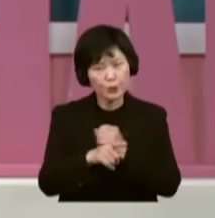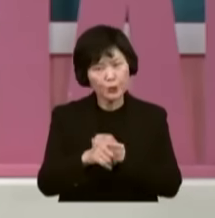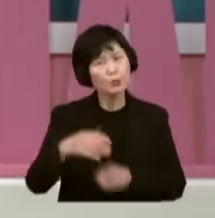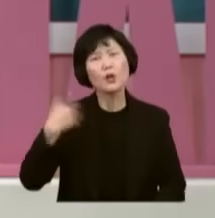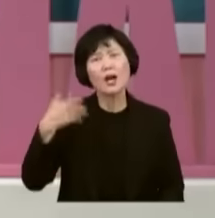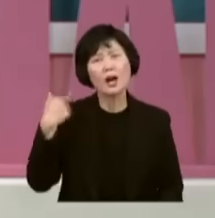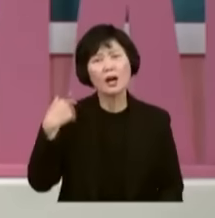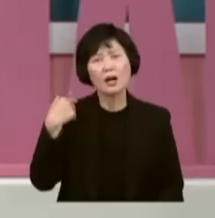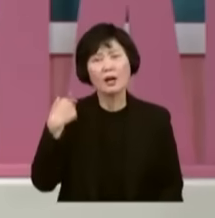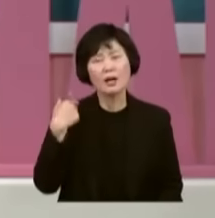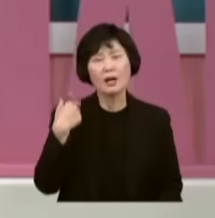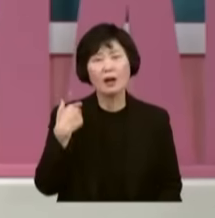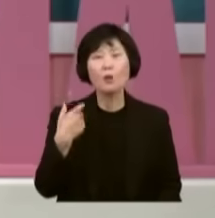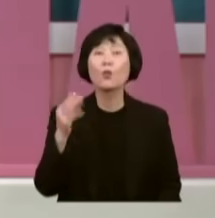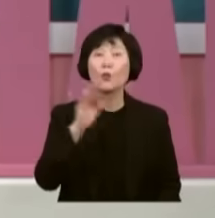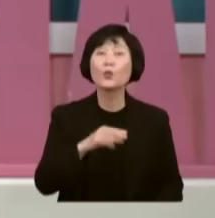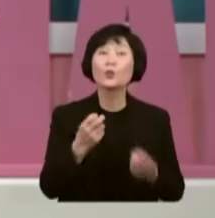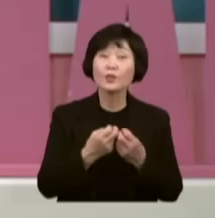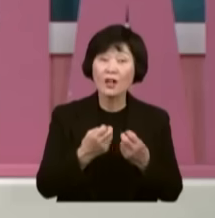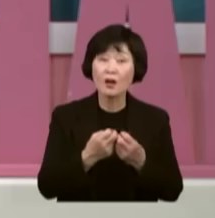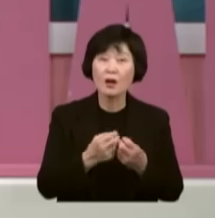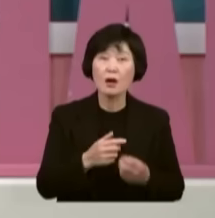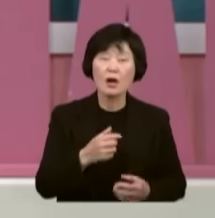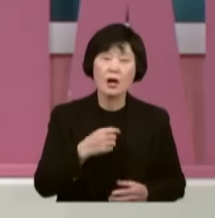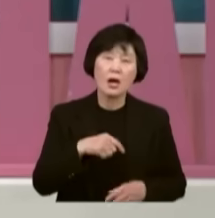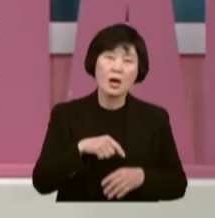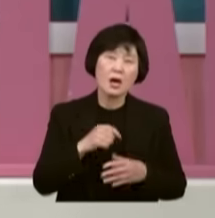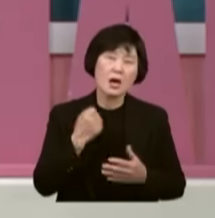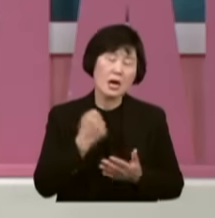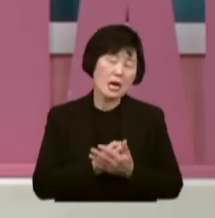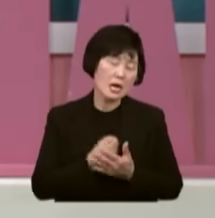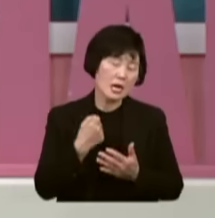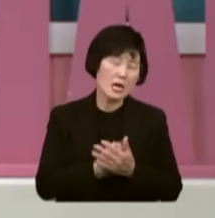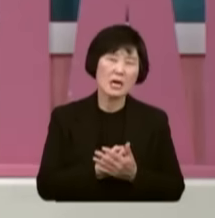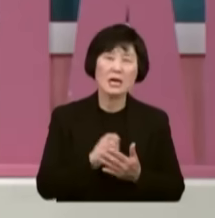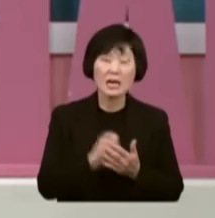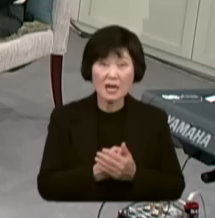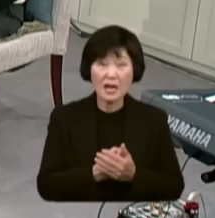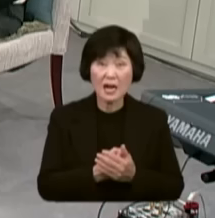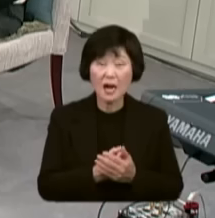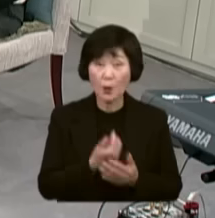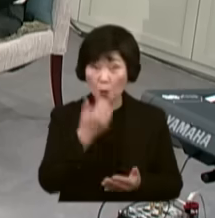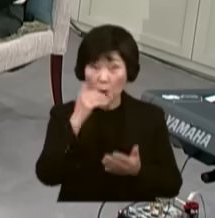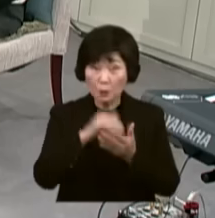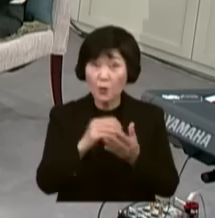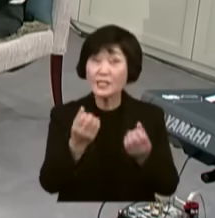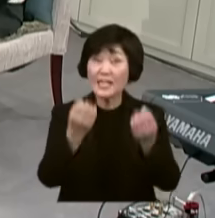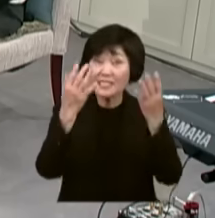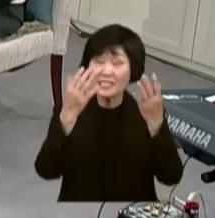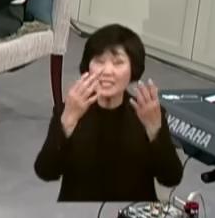불명해. 그렇게 되니까 너무 속상하고 하여튼 뭐